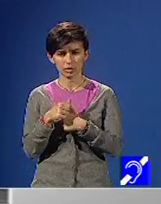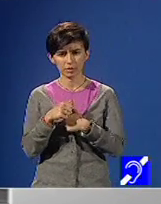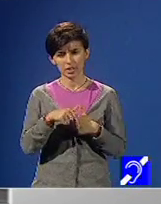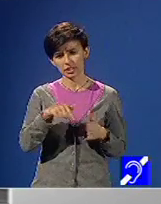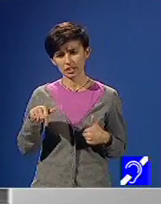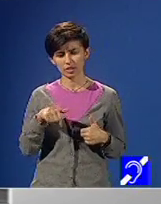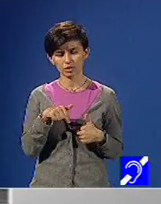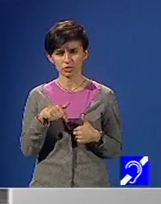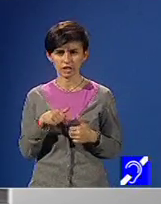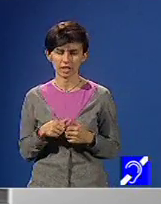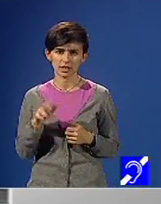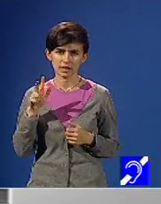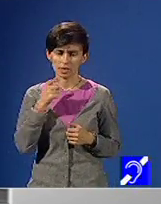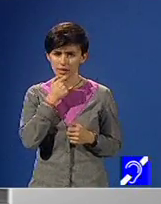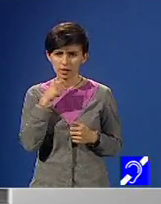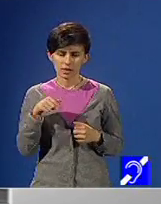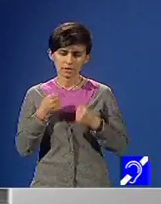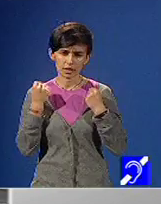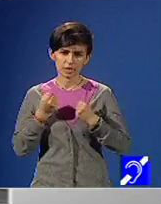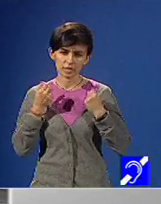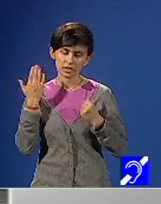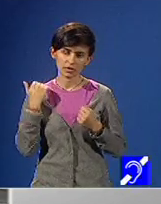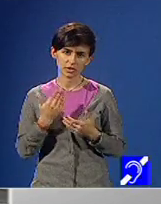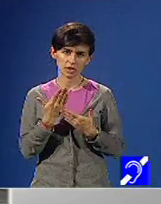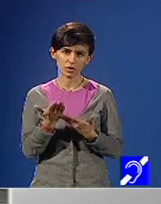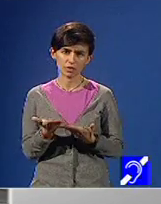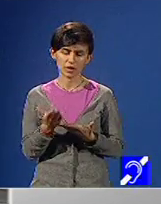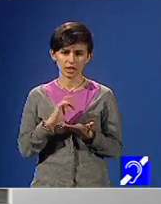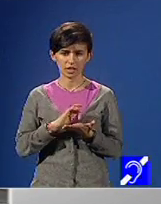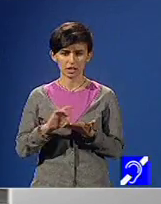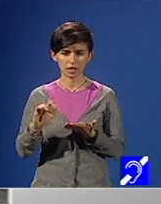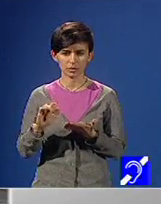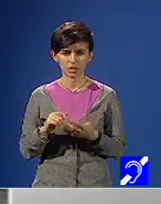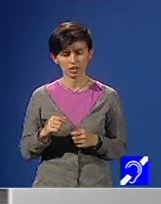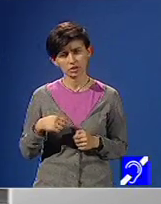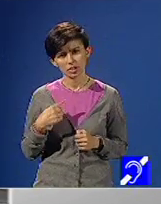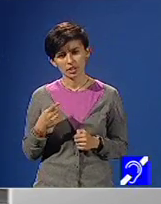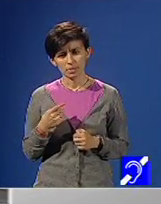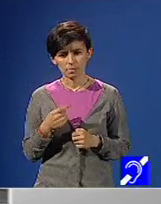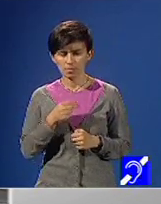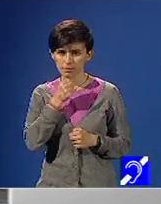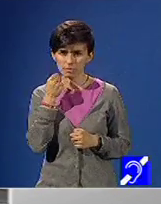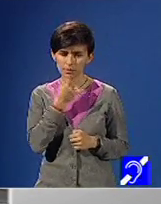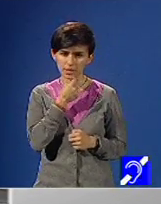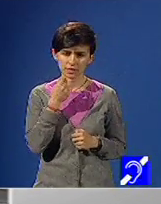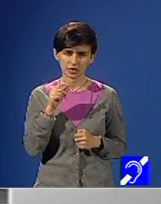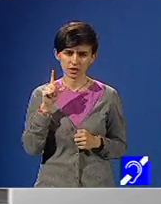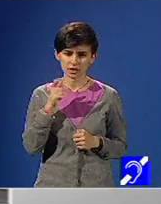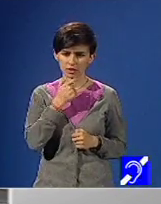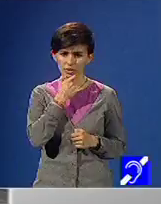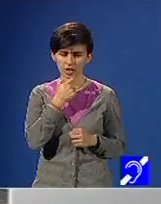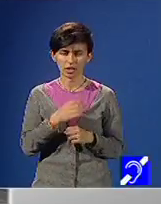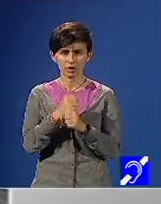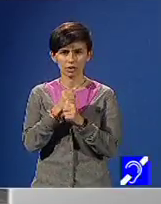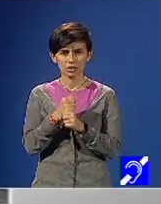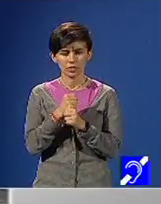Timp de 3 ani de zile aceste activități au fost oferite în mod gratuit și apoi am beneficiat 2 ani la rând de o finanțare